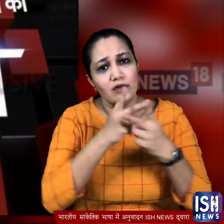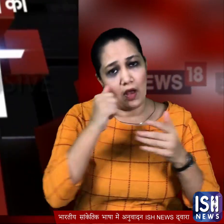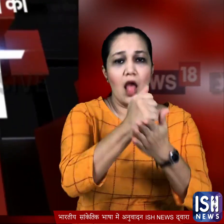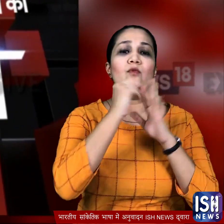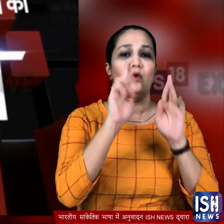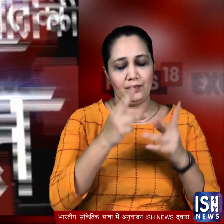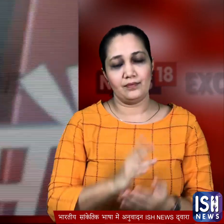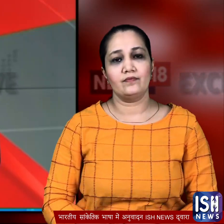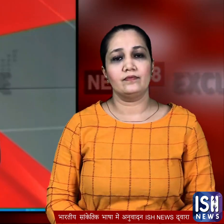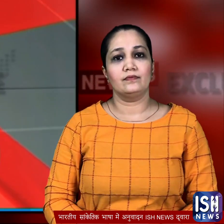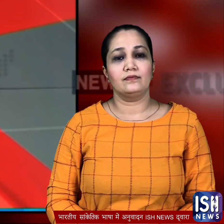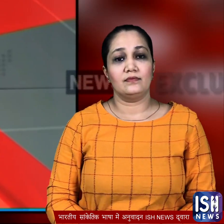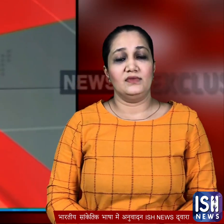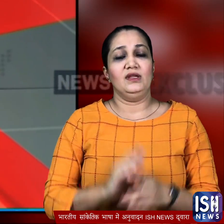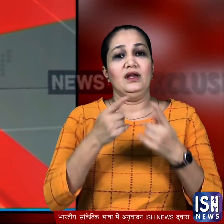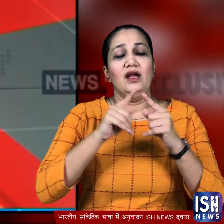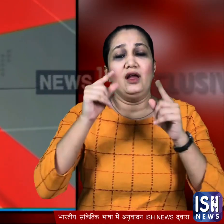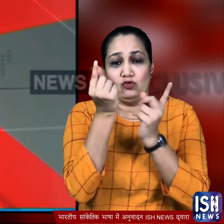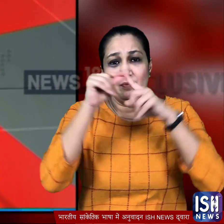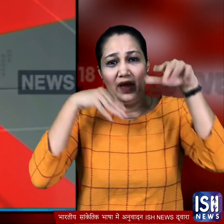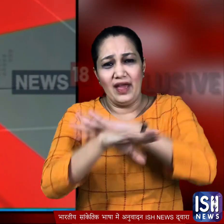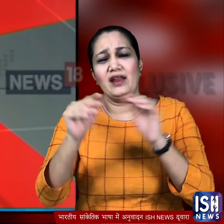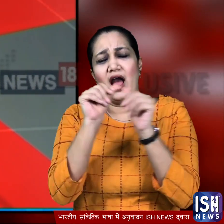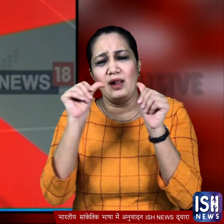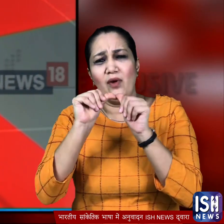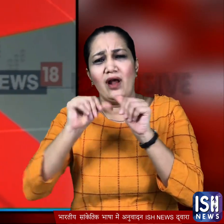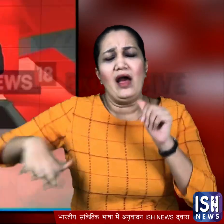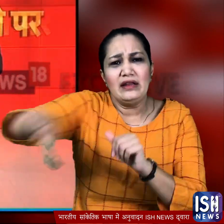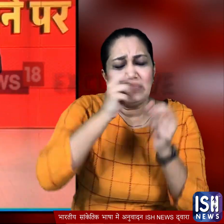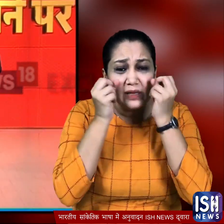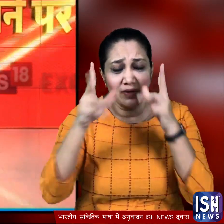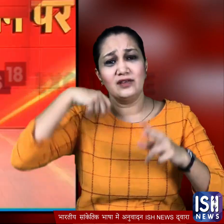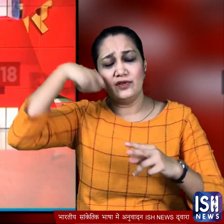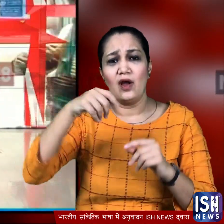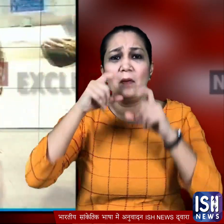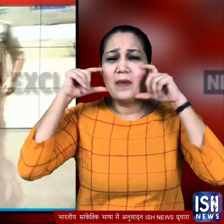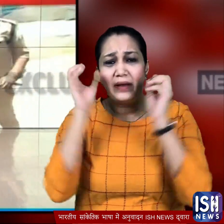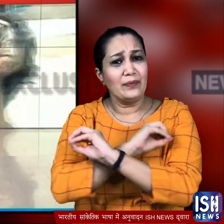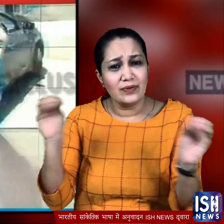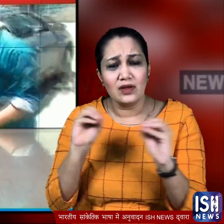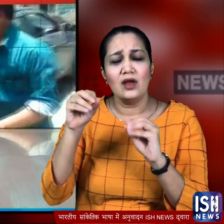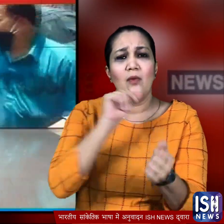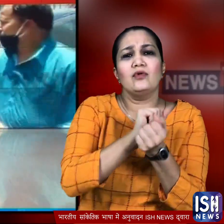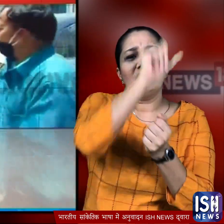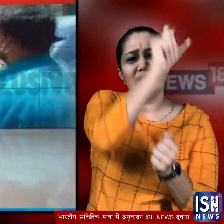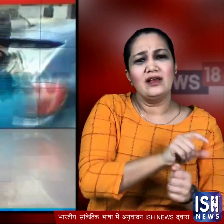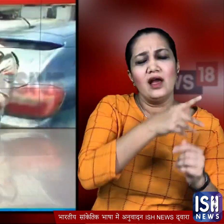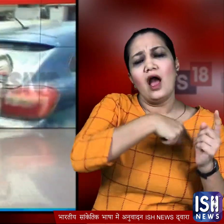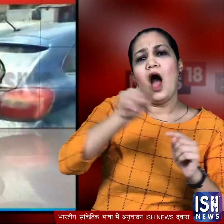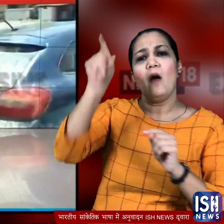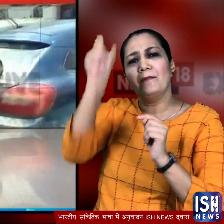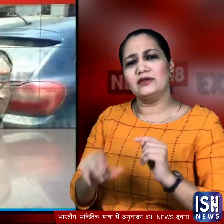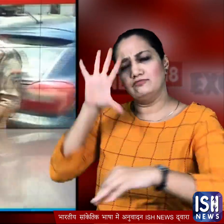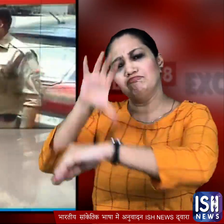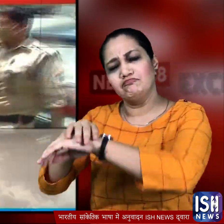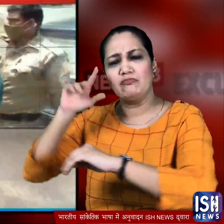मिलेगी। उत्तराखंड के अल्मोड़ा से चौंकाने वाला एक वीडियो सामने आया। वहां मास्क नहीं पहनने पर पुलिस ने एक लड़के को पीट दिया। इसके बाद